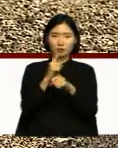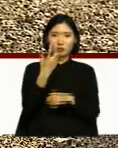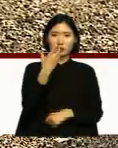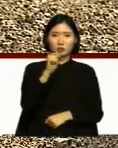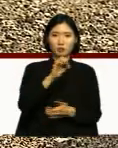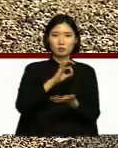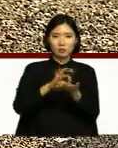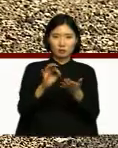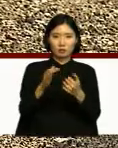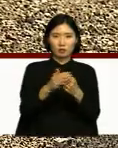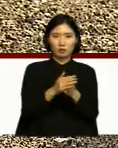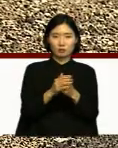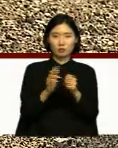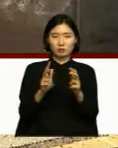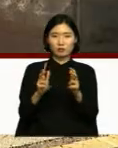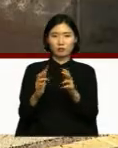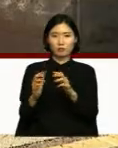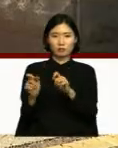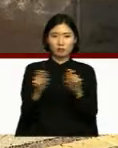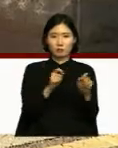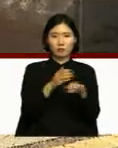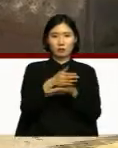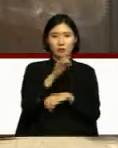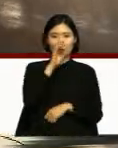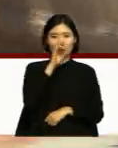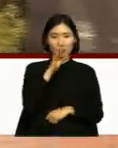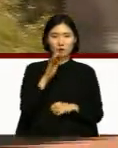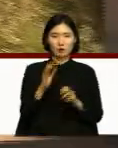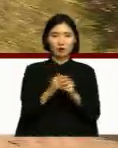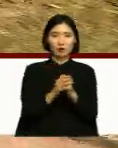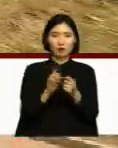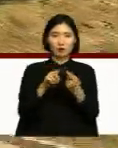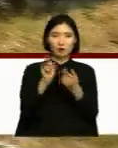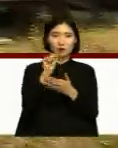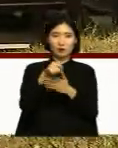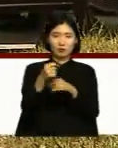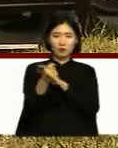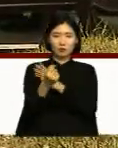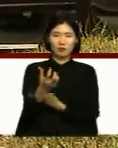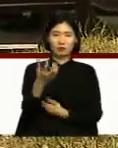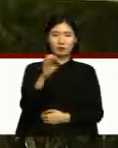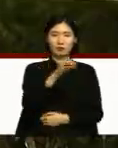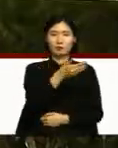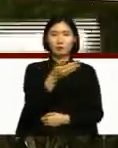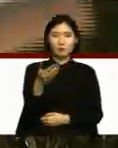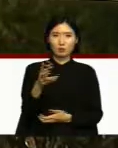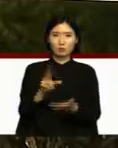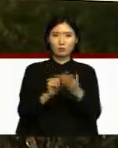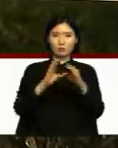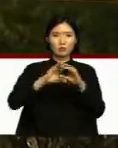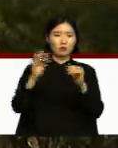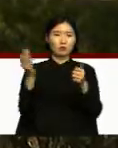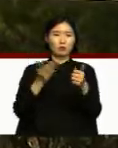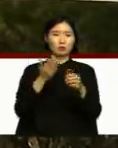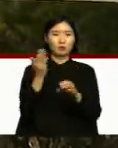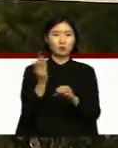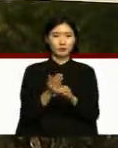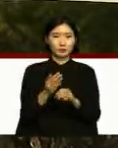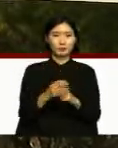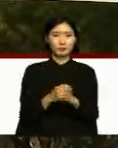수 없다는 입장입니다. 이에 주민들은 축사에 관한 허가권을 가진 양평군에 문제 해결을 요구하고